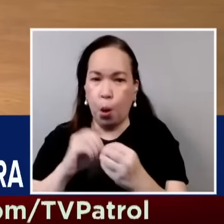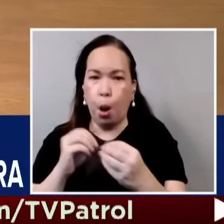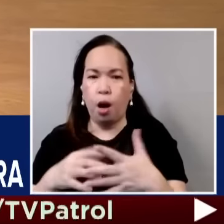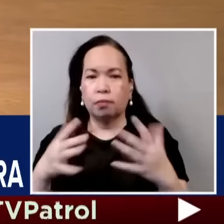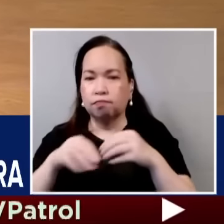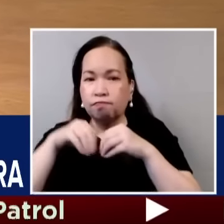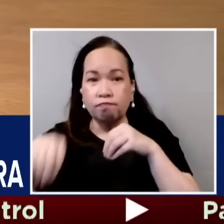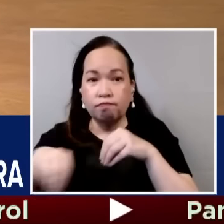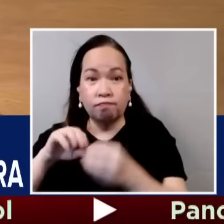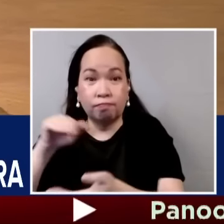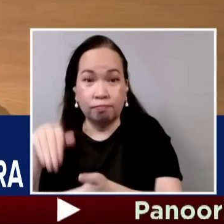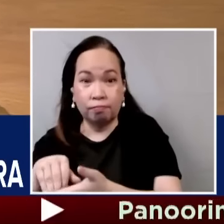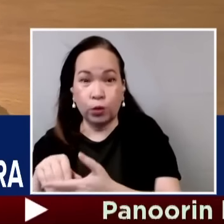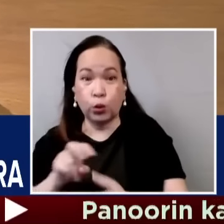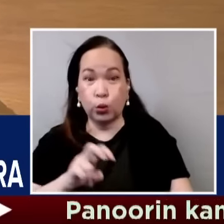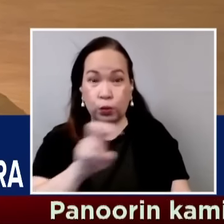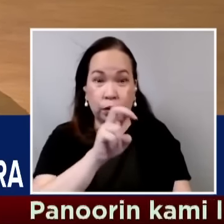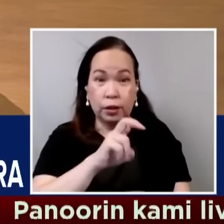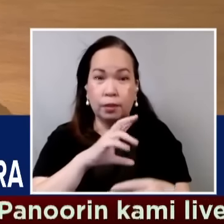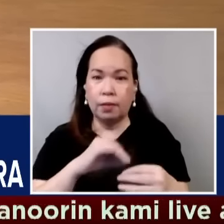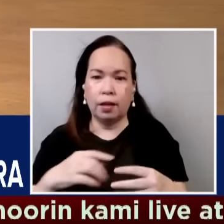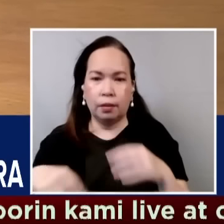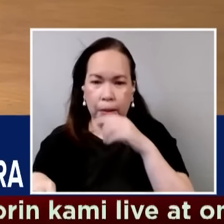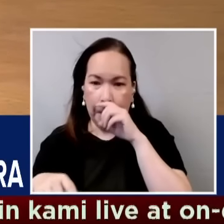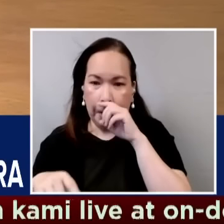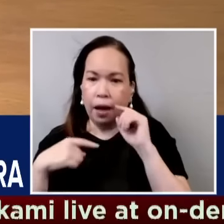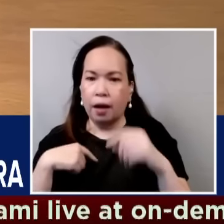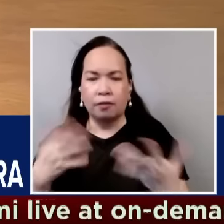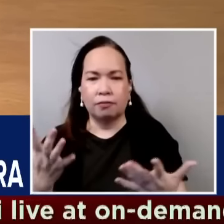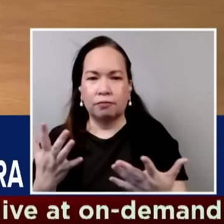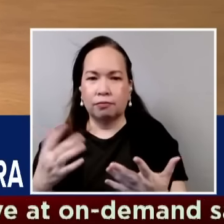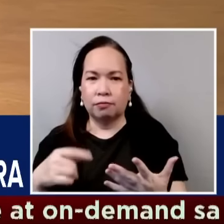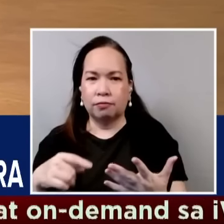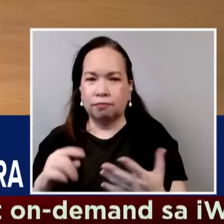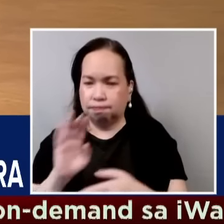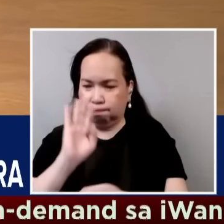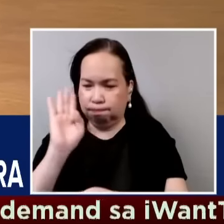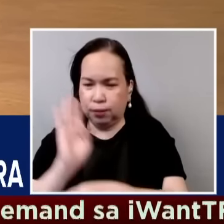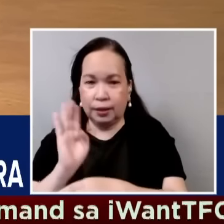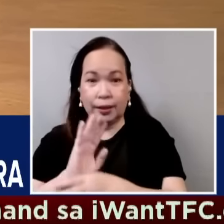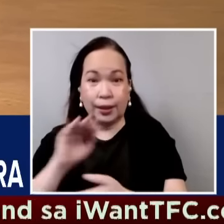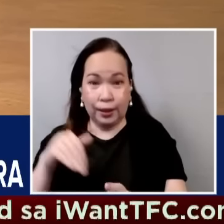hubs, tourism sites, and key business districts.